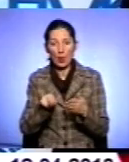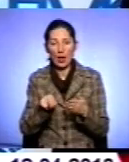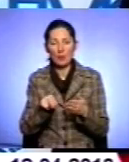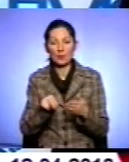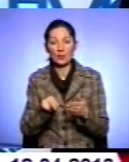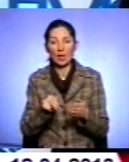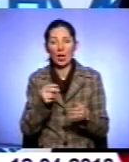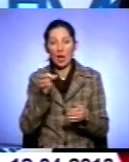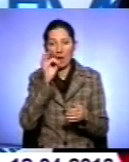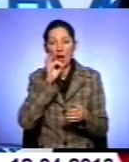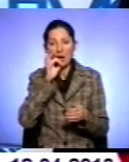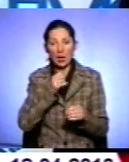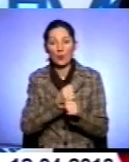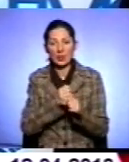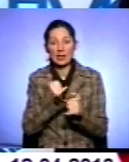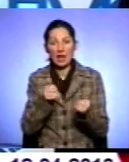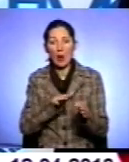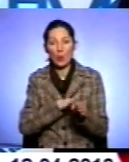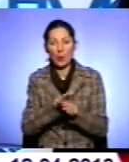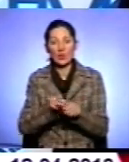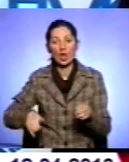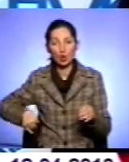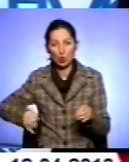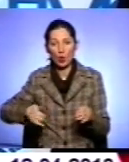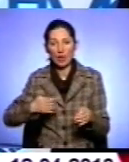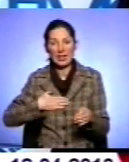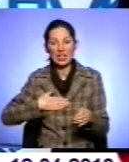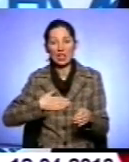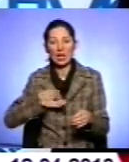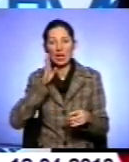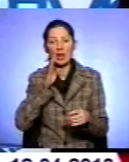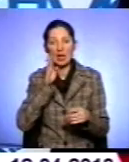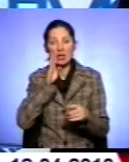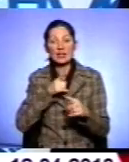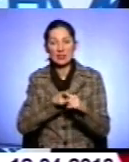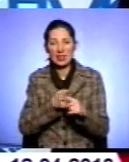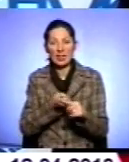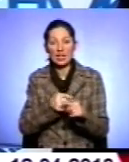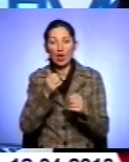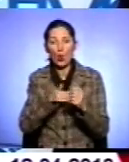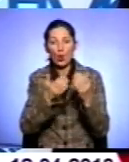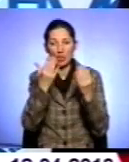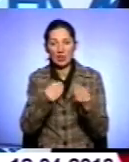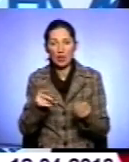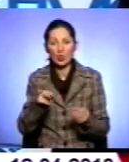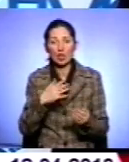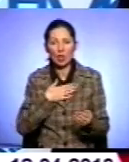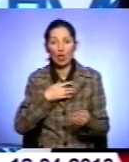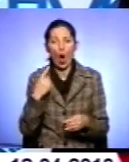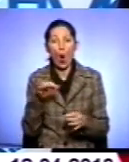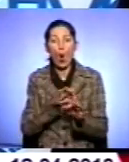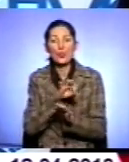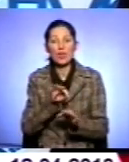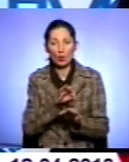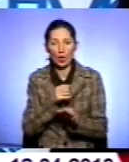періодично медикаменти для поповнення сумок наших патронажних сестер, які кожен день ходять до наших одиноких, до сих